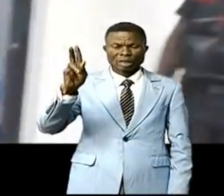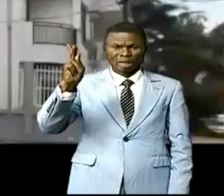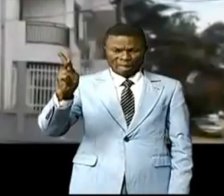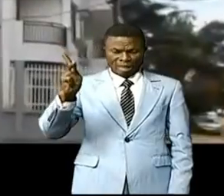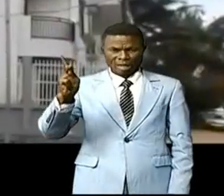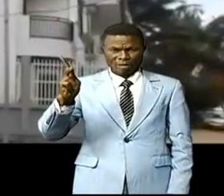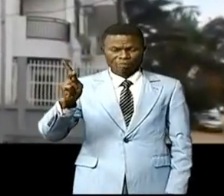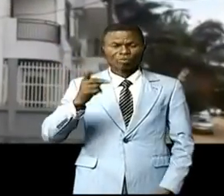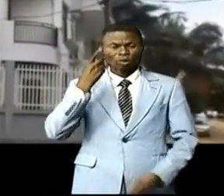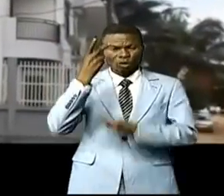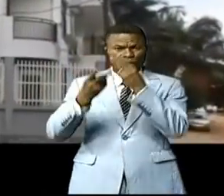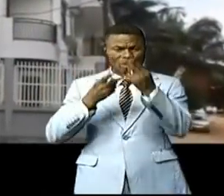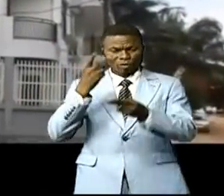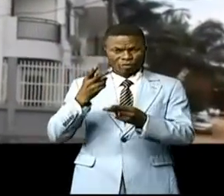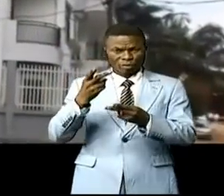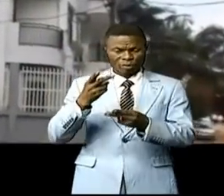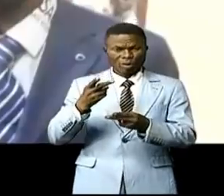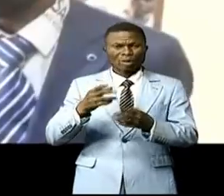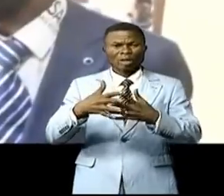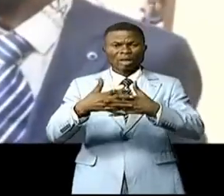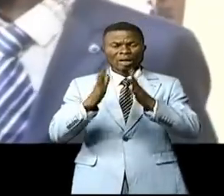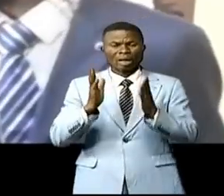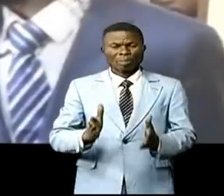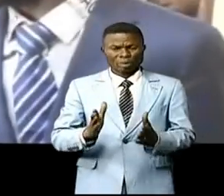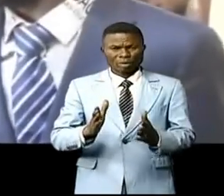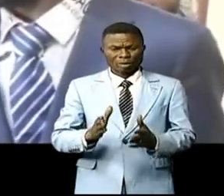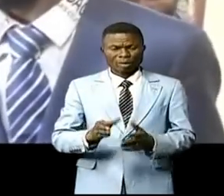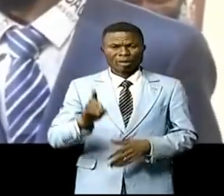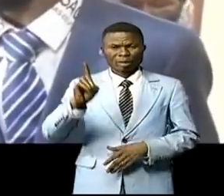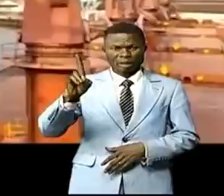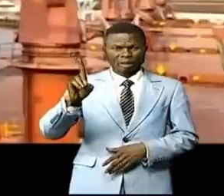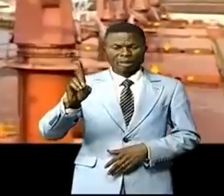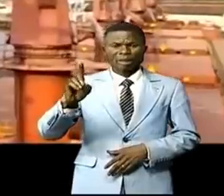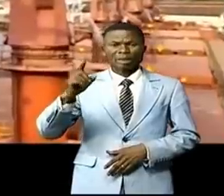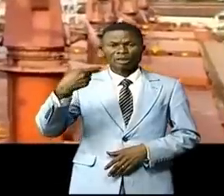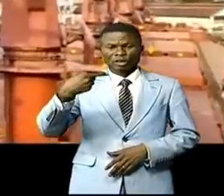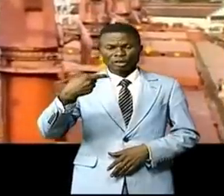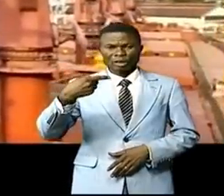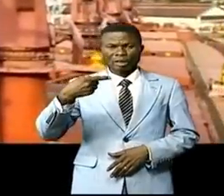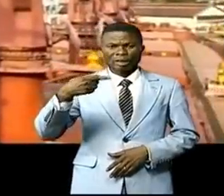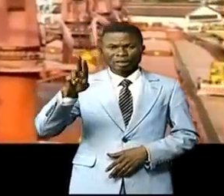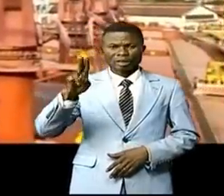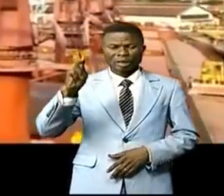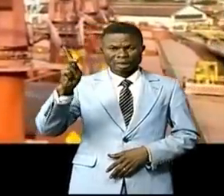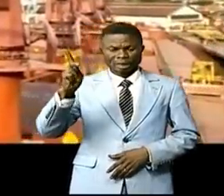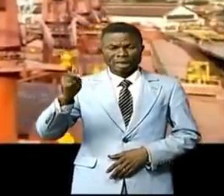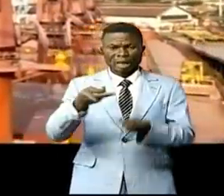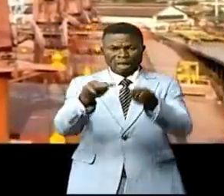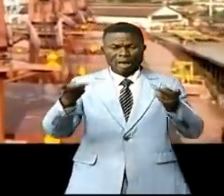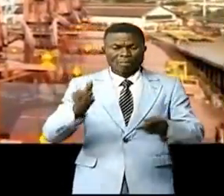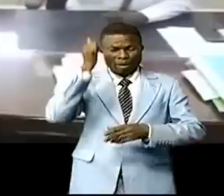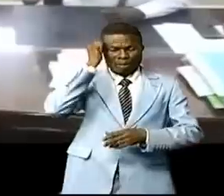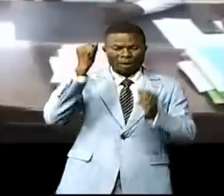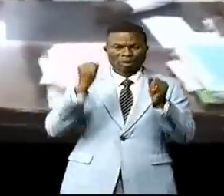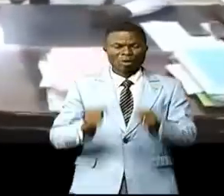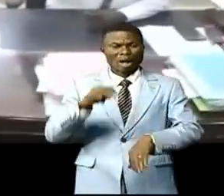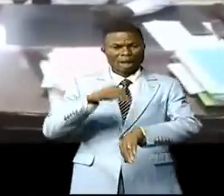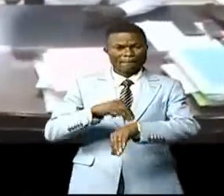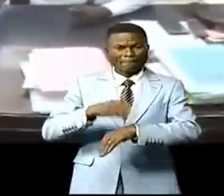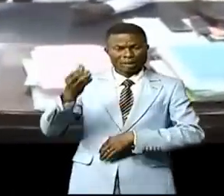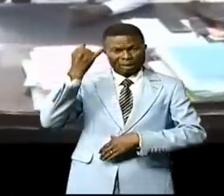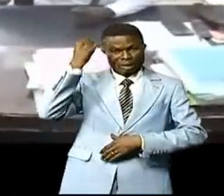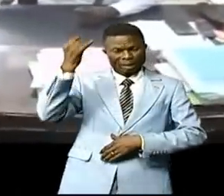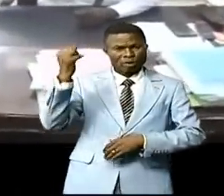effectué une ronde auprès de partenaires clés, notamment la DGRKC et le port international de Matadi. C'est dans le cadre